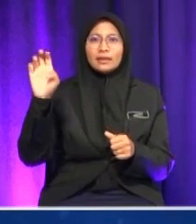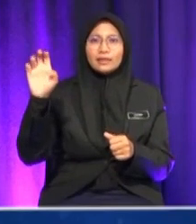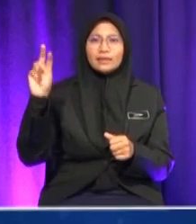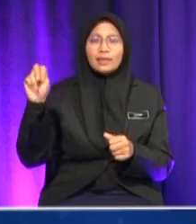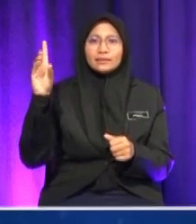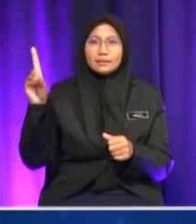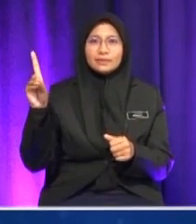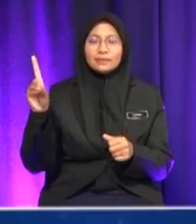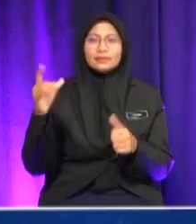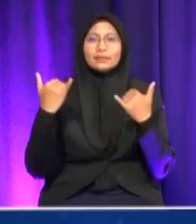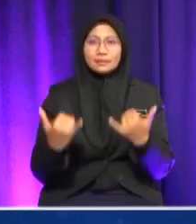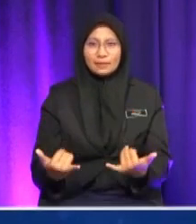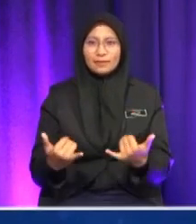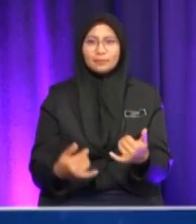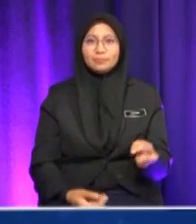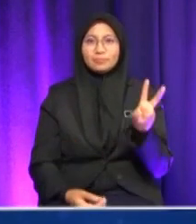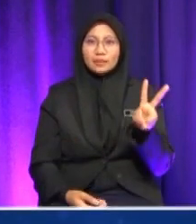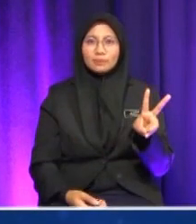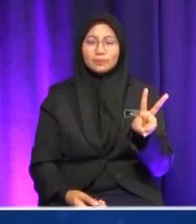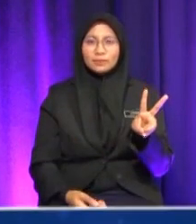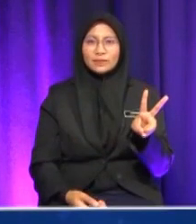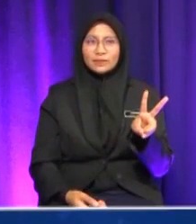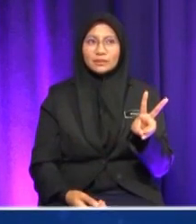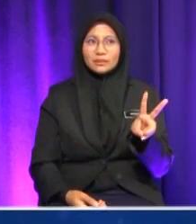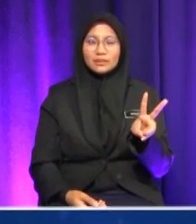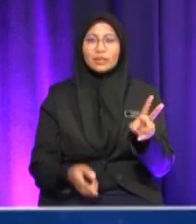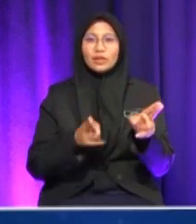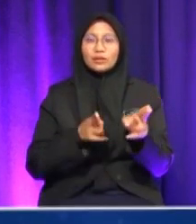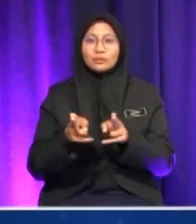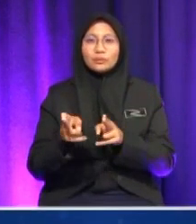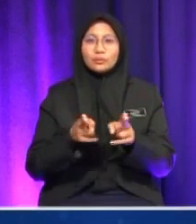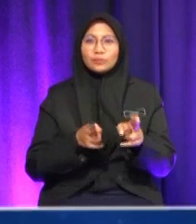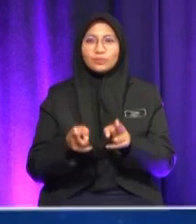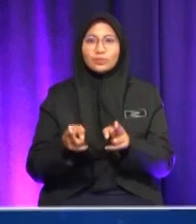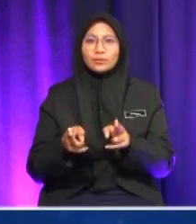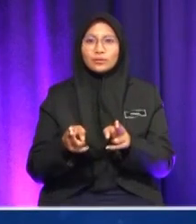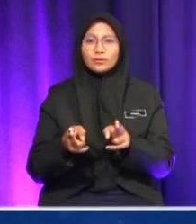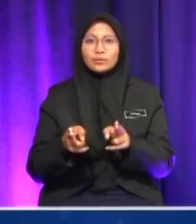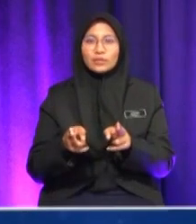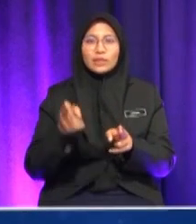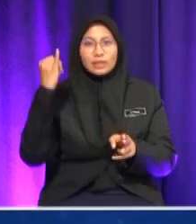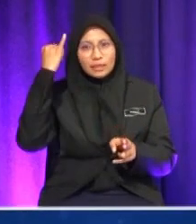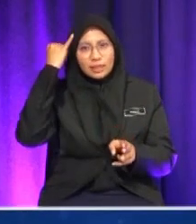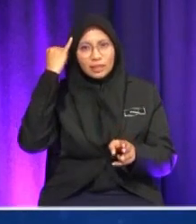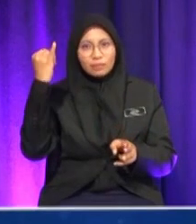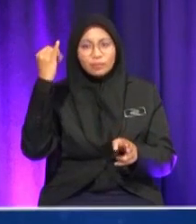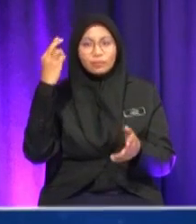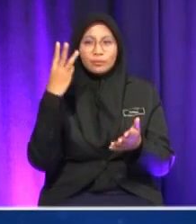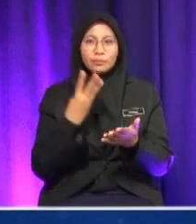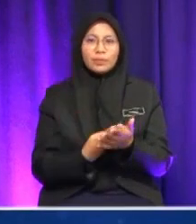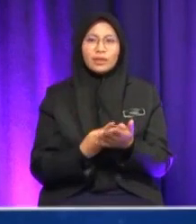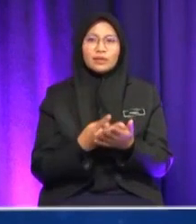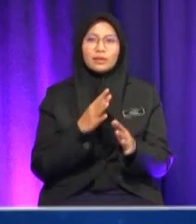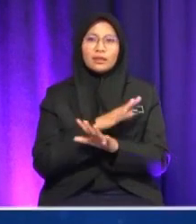Yang kedua pula. Jawapan yang kedua. Pengurusan ilmu kewangan yang tidak cukup.